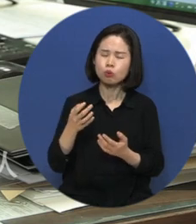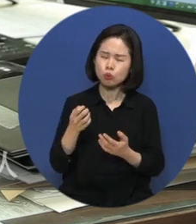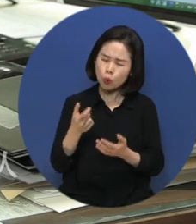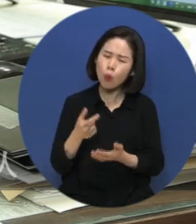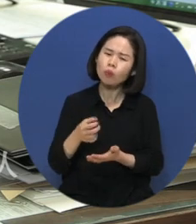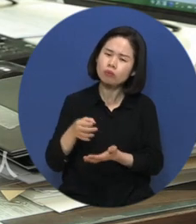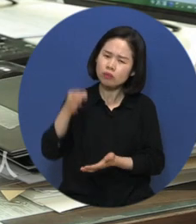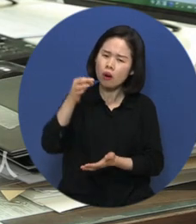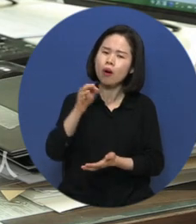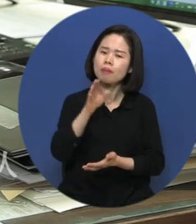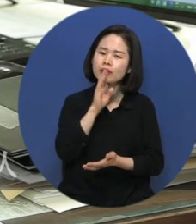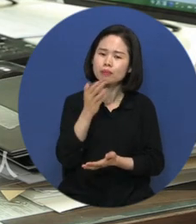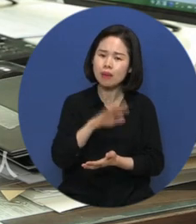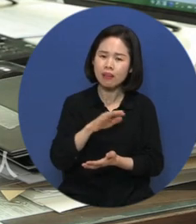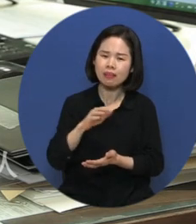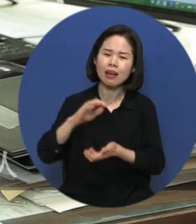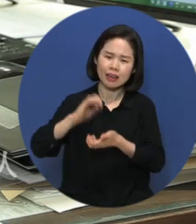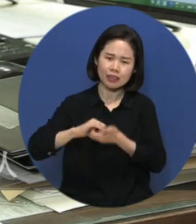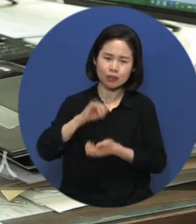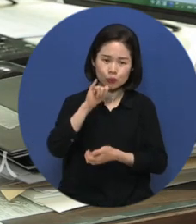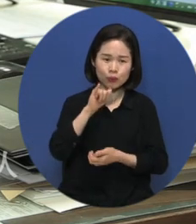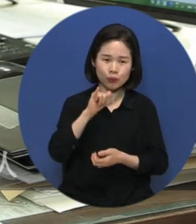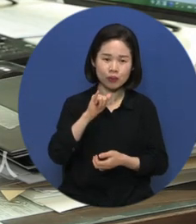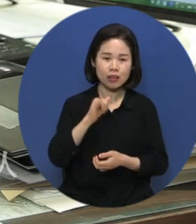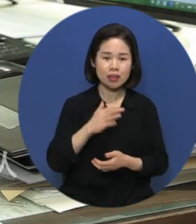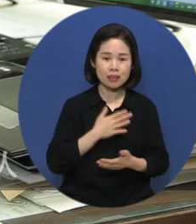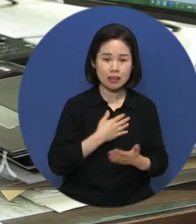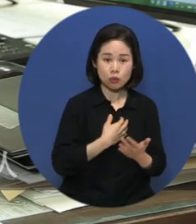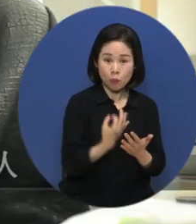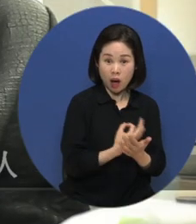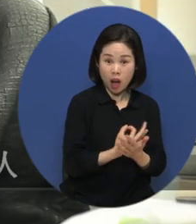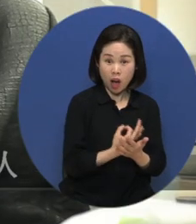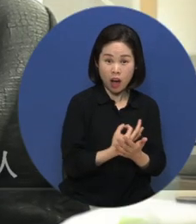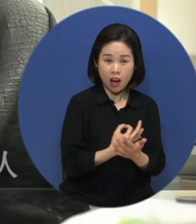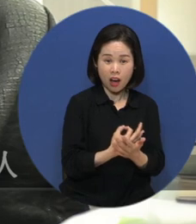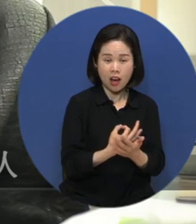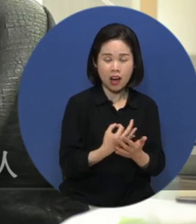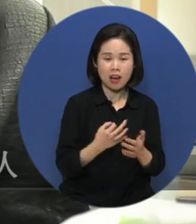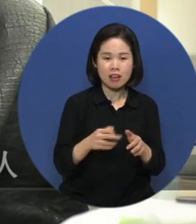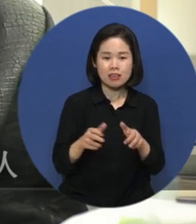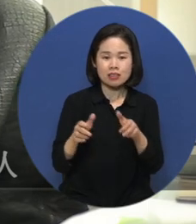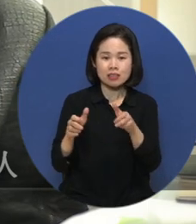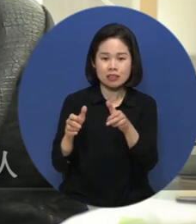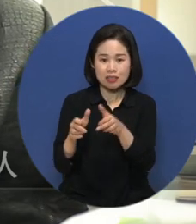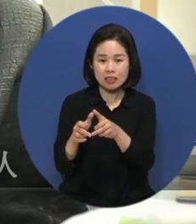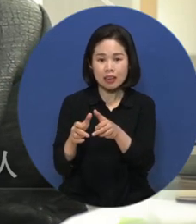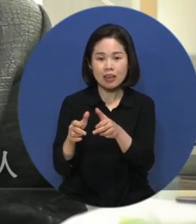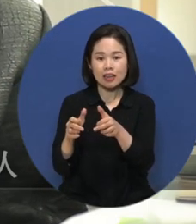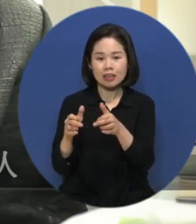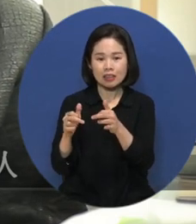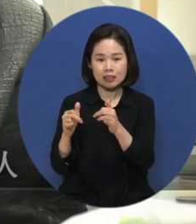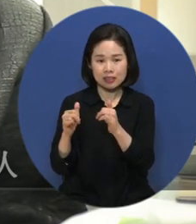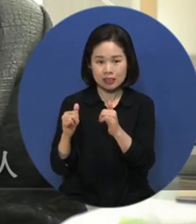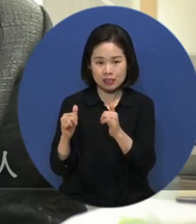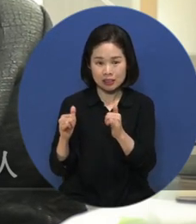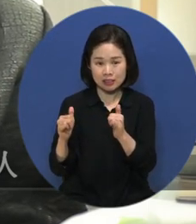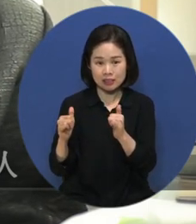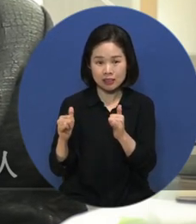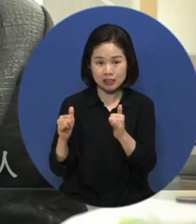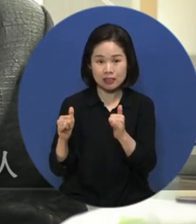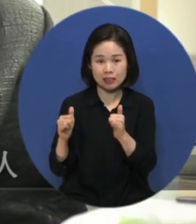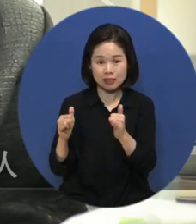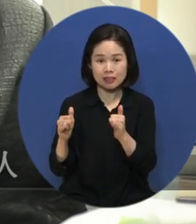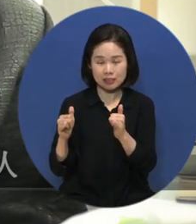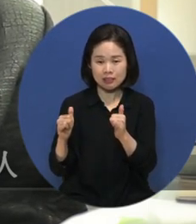그래서 저희가 많이 벌수록 뭐 우리 장애인분들이 더 많은 장애인분들을 이용할 수 있게 이렇게 만드는